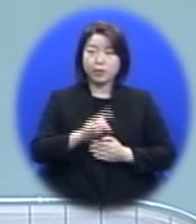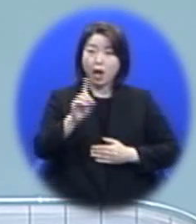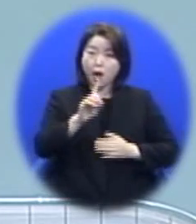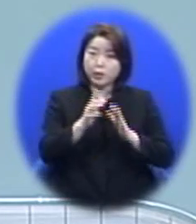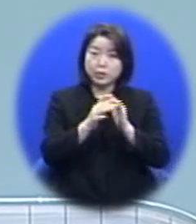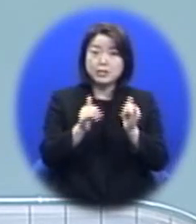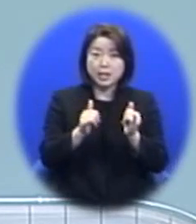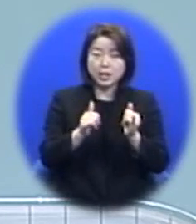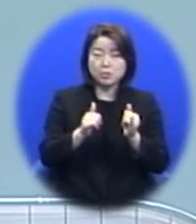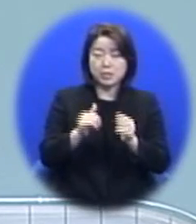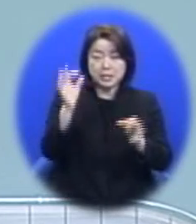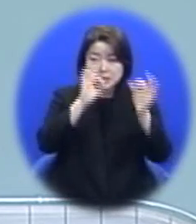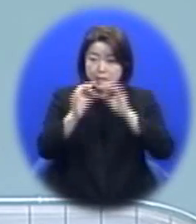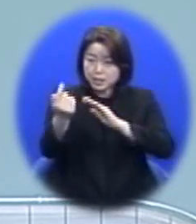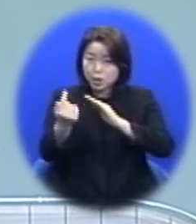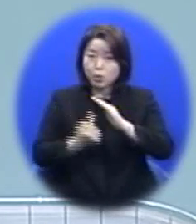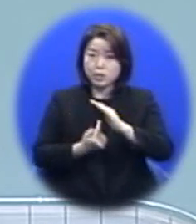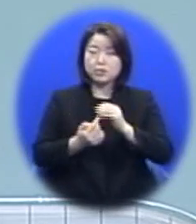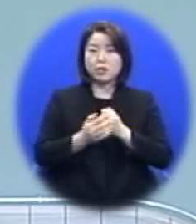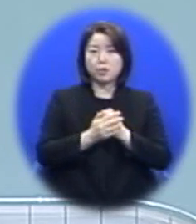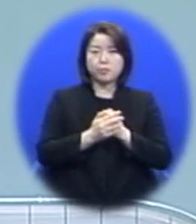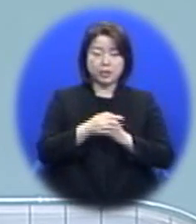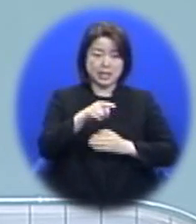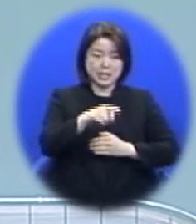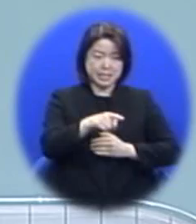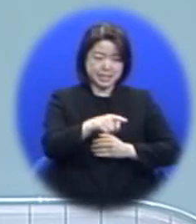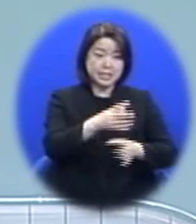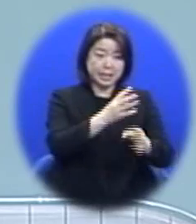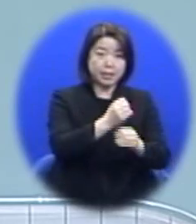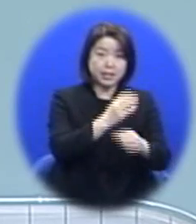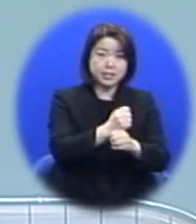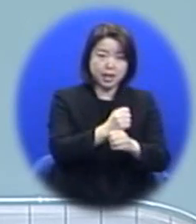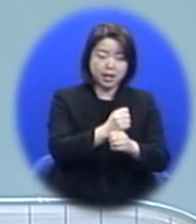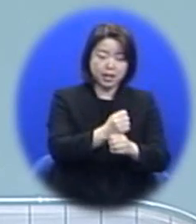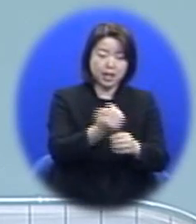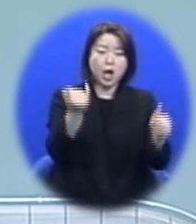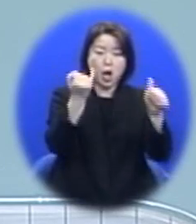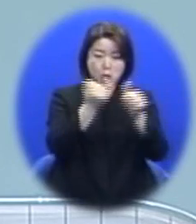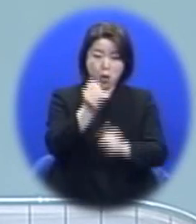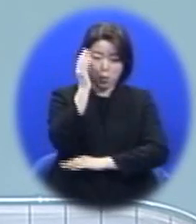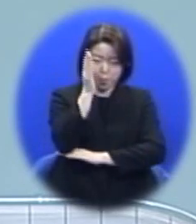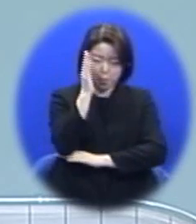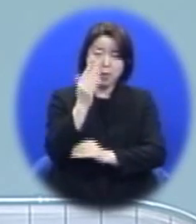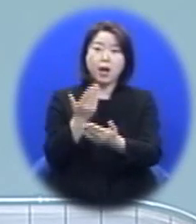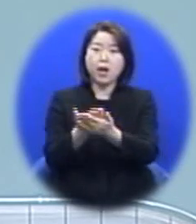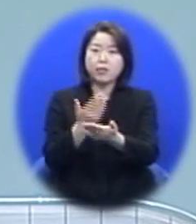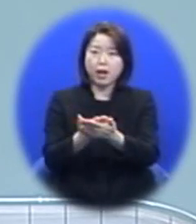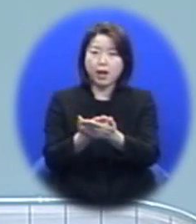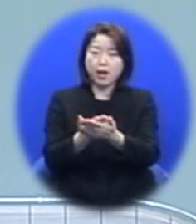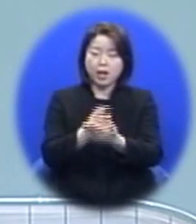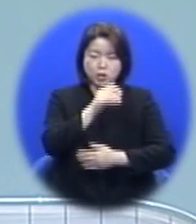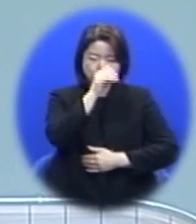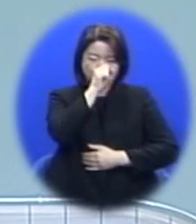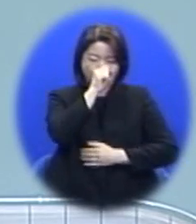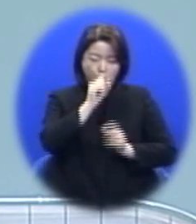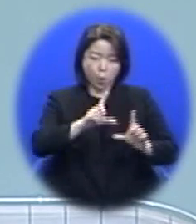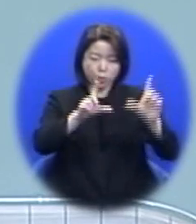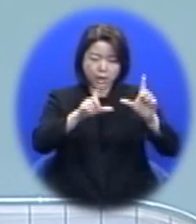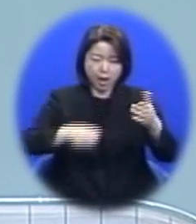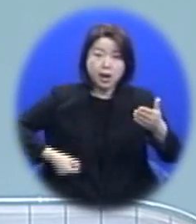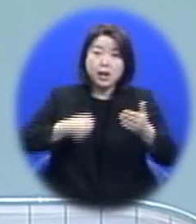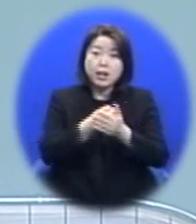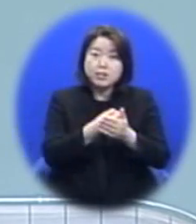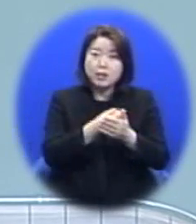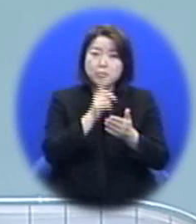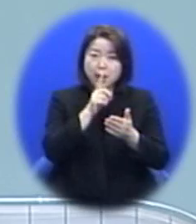사람이 찾아와서 꼭 요 날짜에 결혼식 주례를 해달라는 날 받았다는 겁니다.